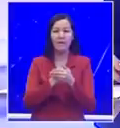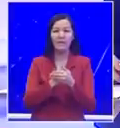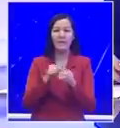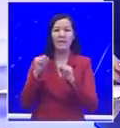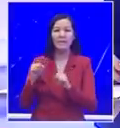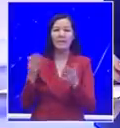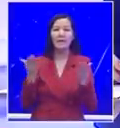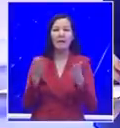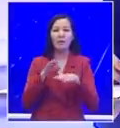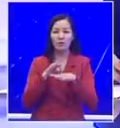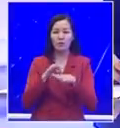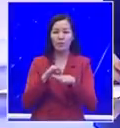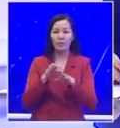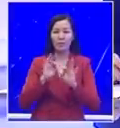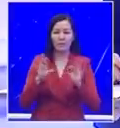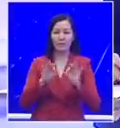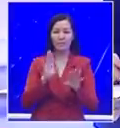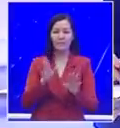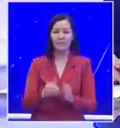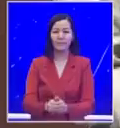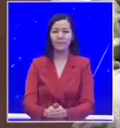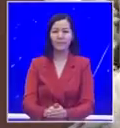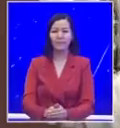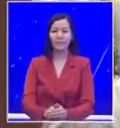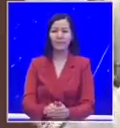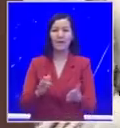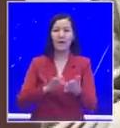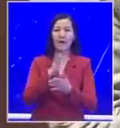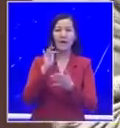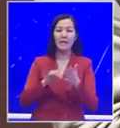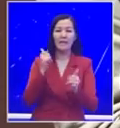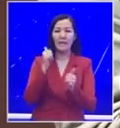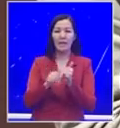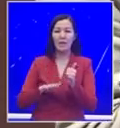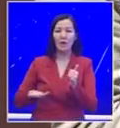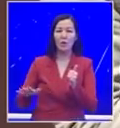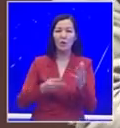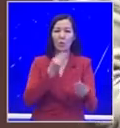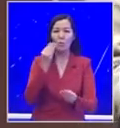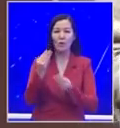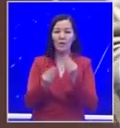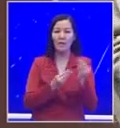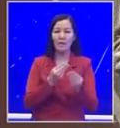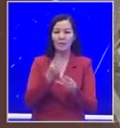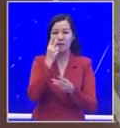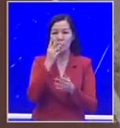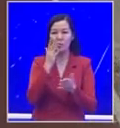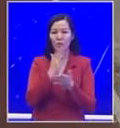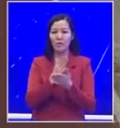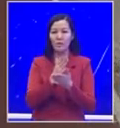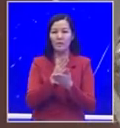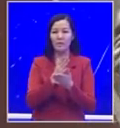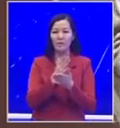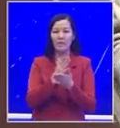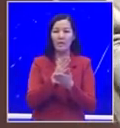шаралары қалай жүріп жатыр? Сюжеттен көрейік. Қаланың арауласындағы ойын алаңдарындағы мана көрініс көзге